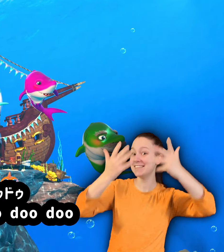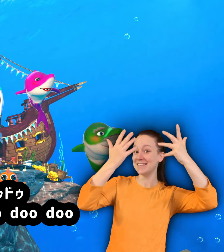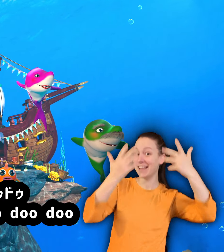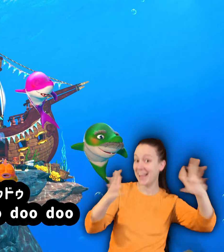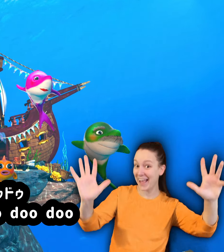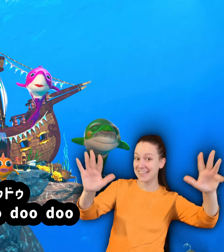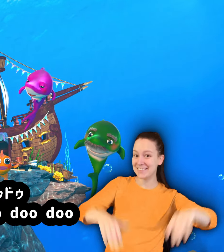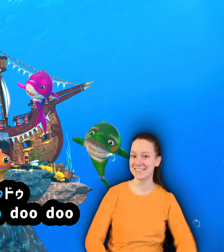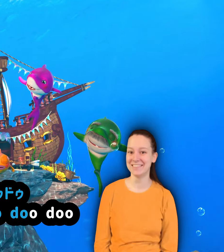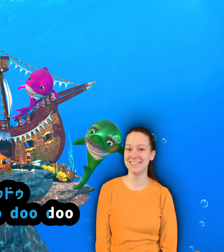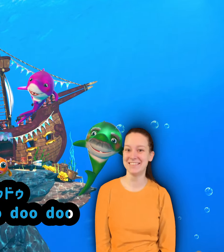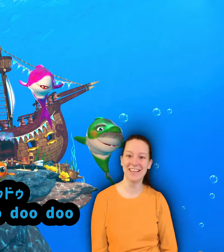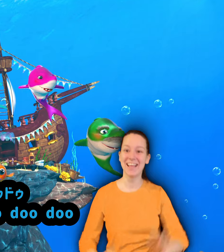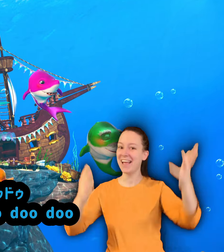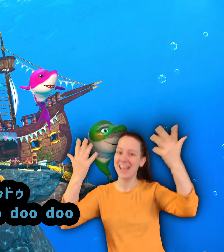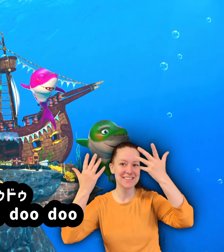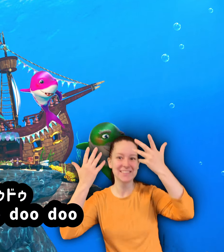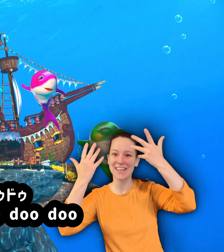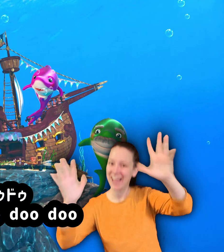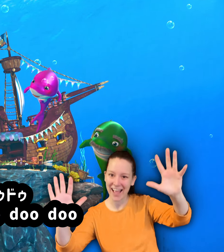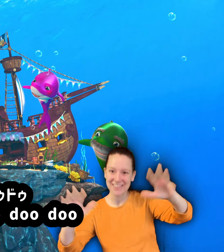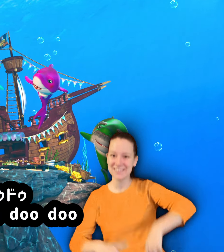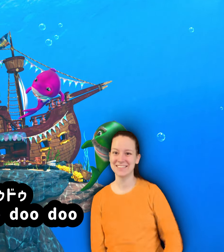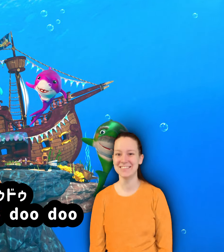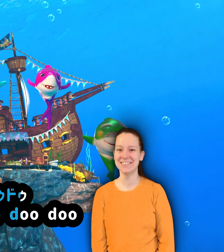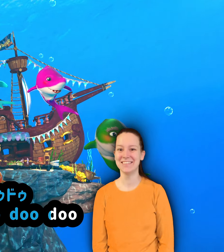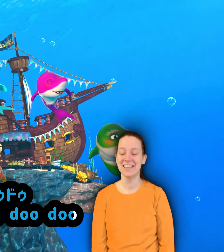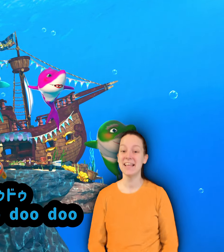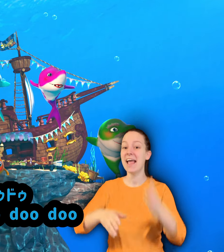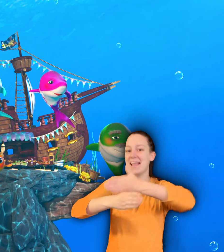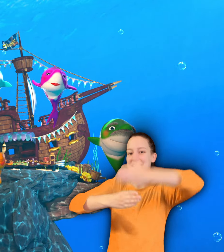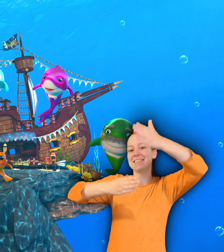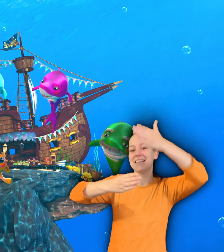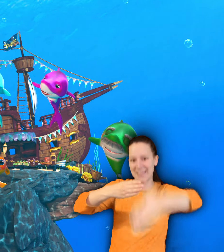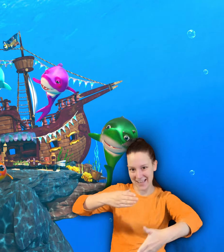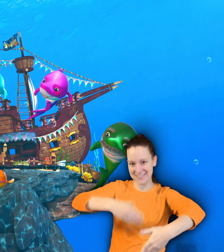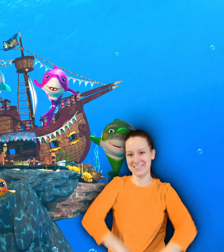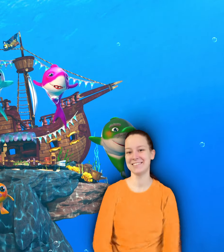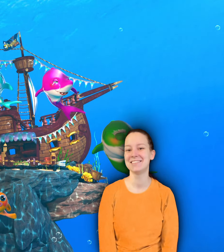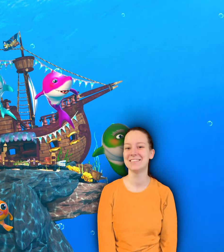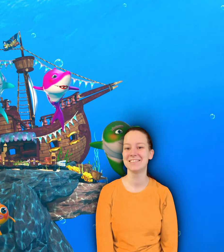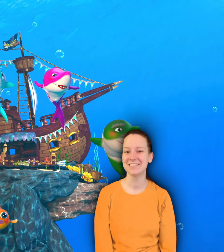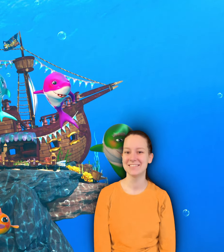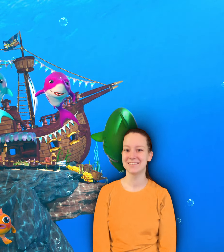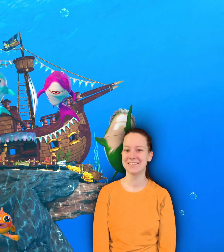嬉しい楽しいろ